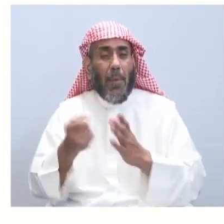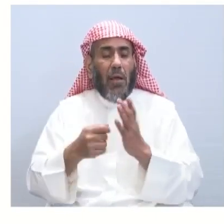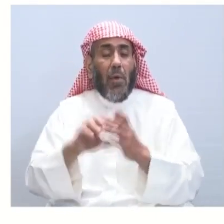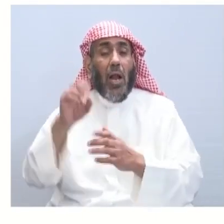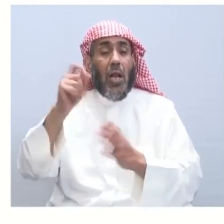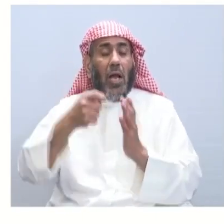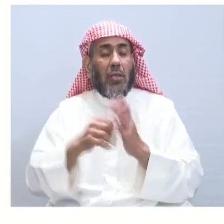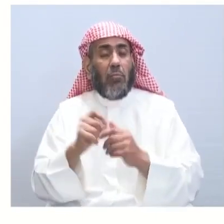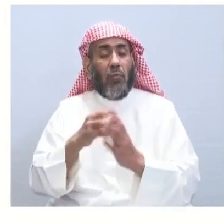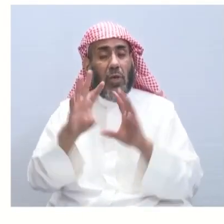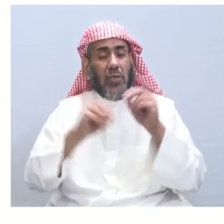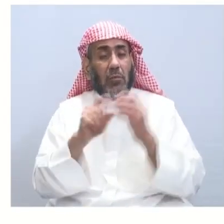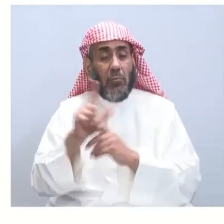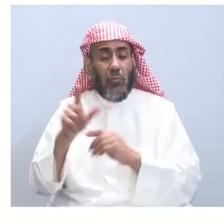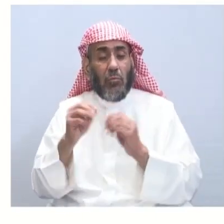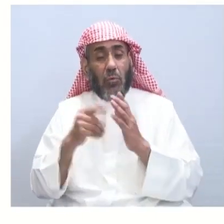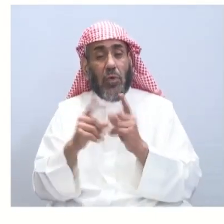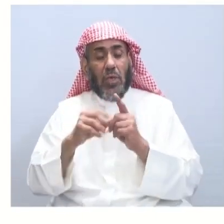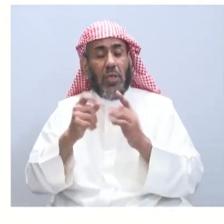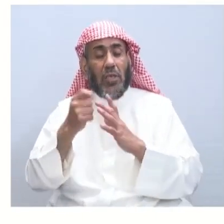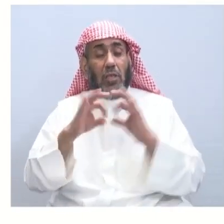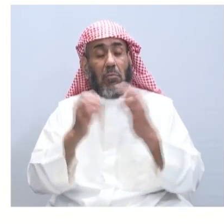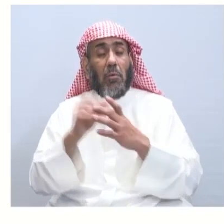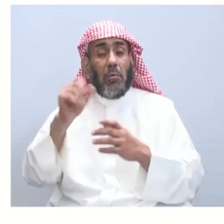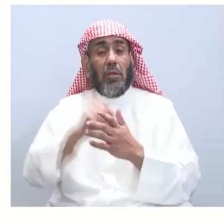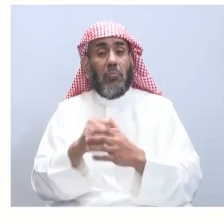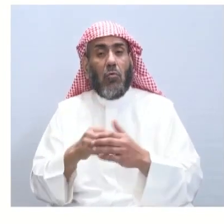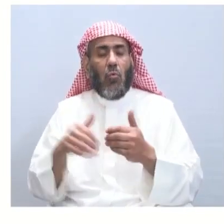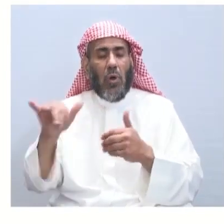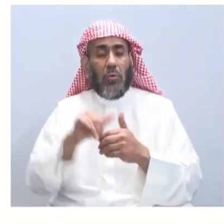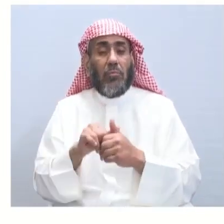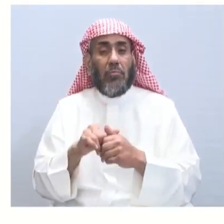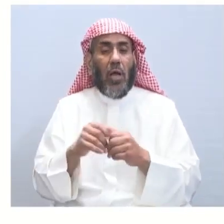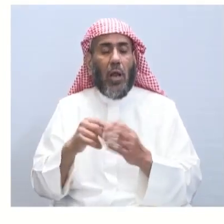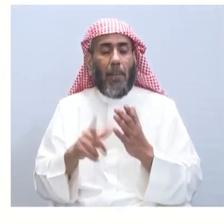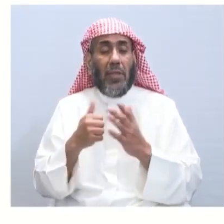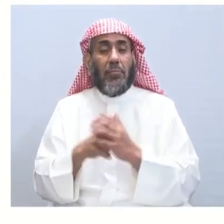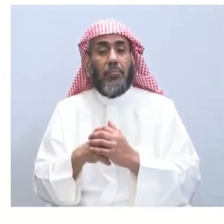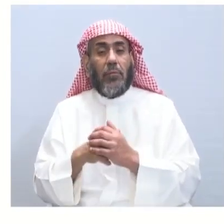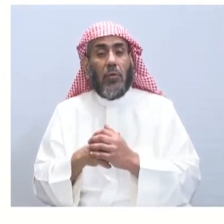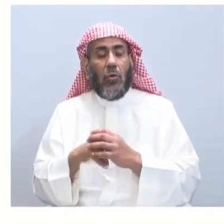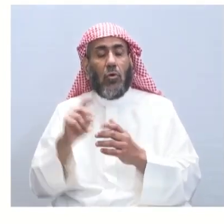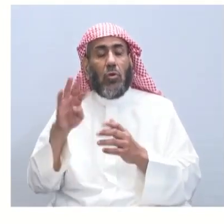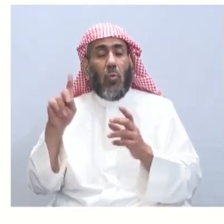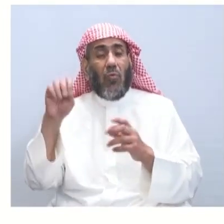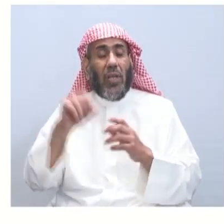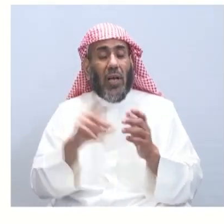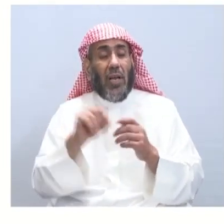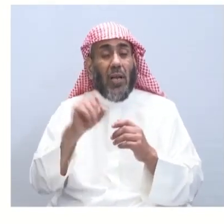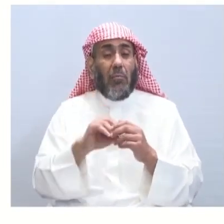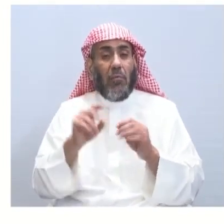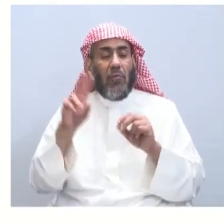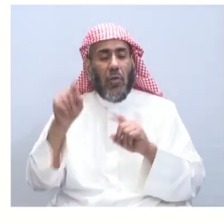قصه بعنوان او روايه بعنوان اجتماعي ابراهيم الكاتب ايضا عود على بدء وتوفيق الحكيم في